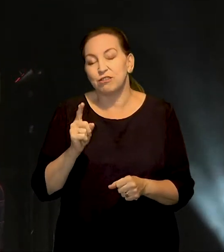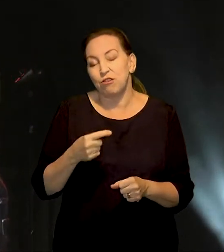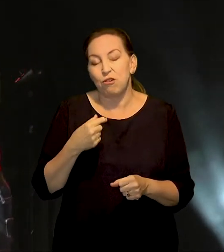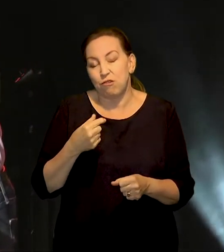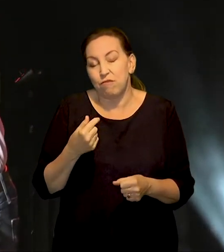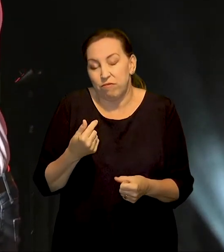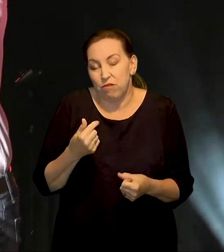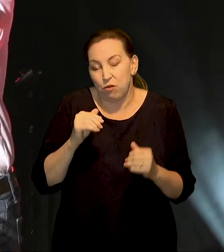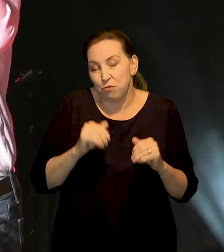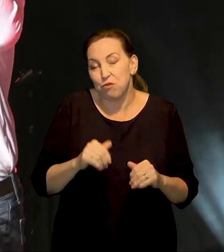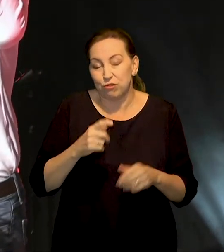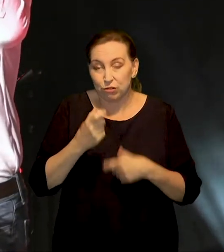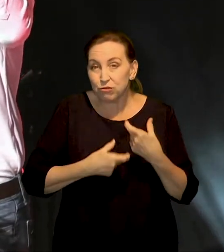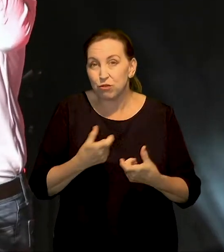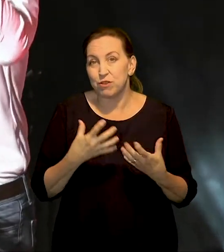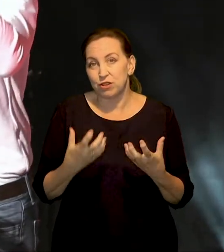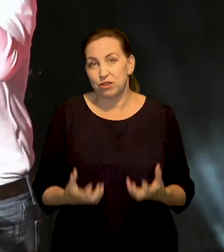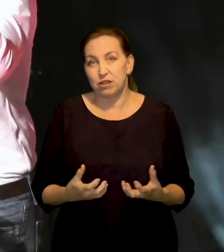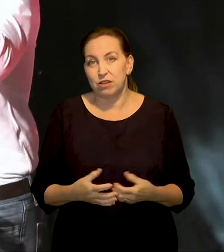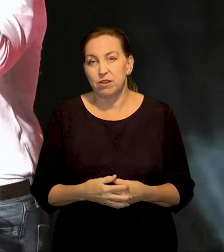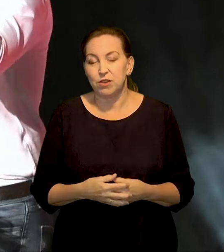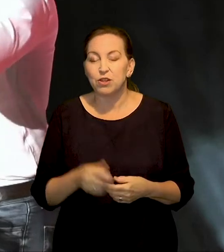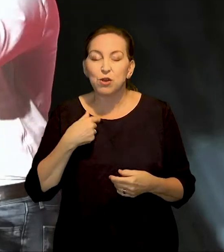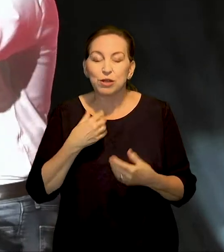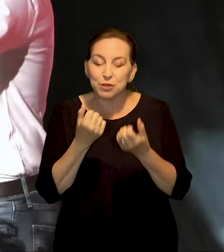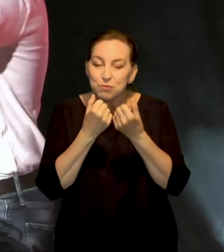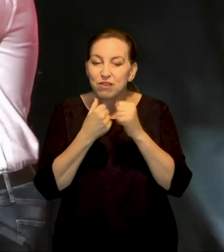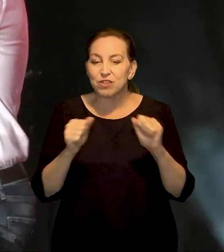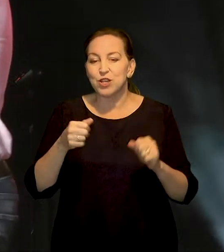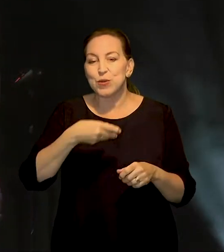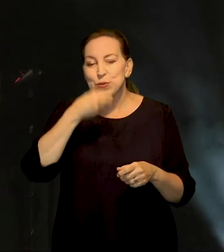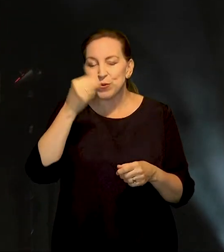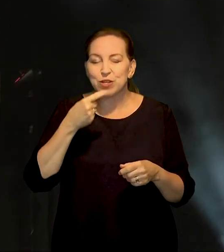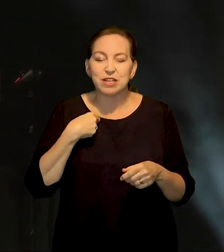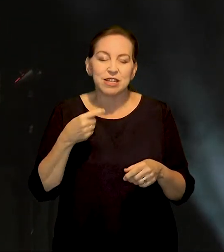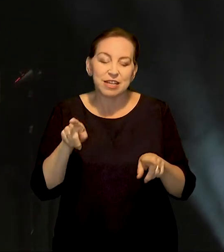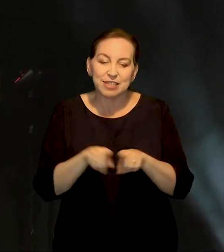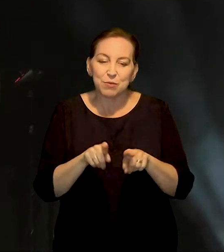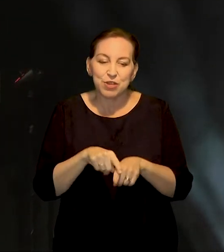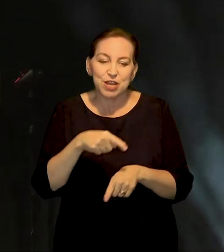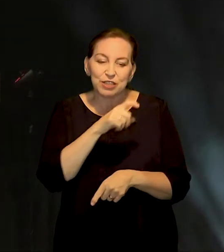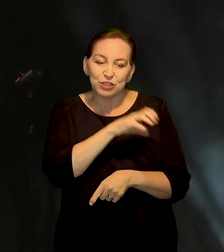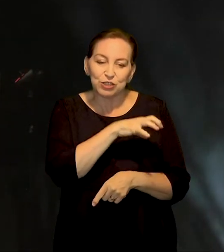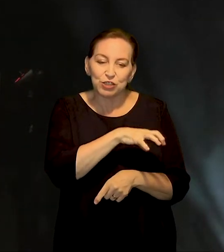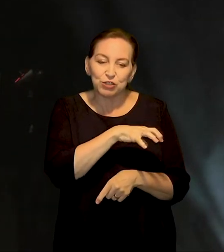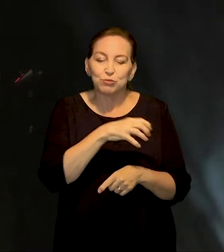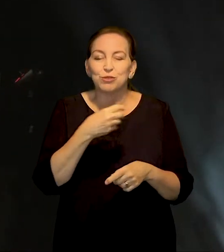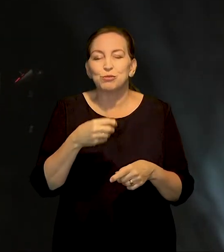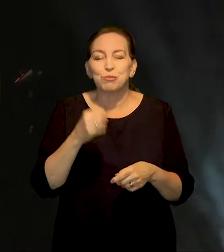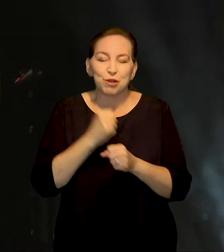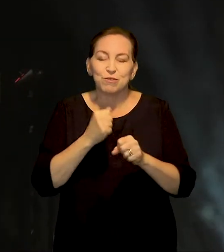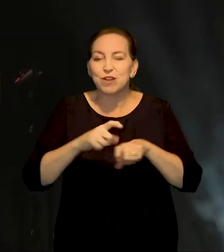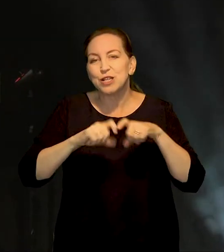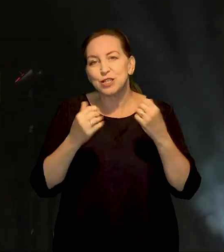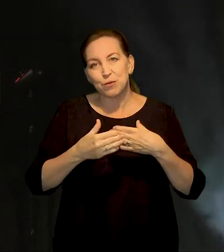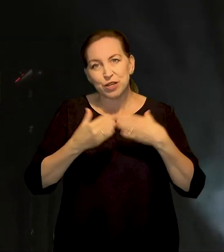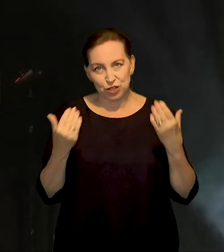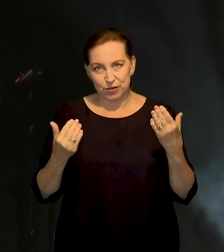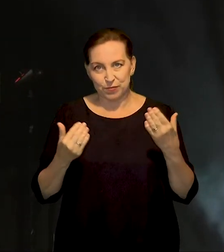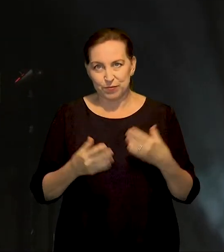tą przypowieść, wierzę, że tutaj chodzi o coś więcej. Nie chodzi tylko o to, kto ma rację. Tutaj w